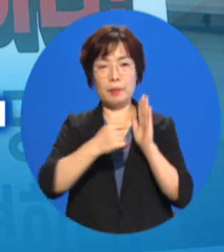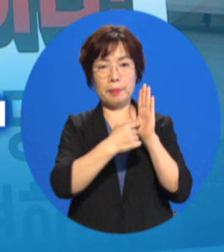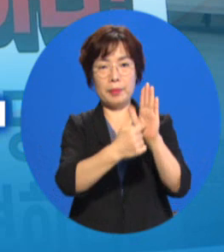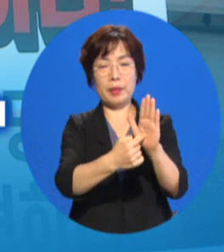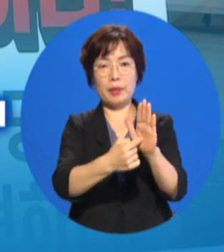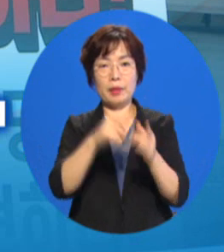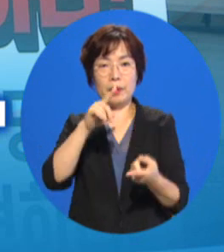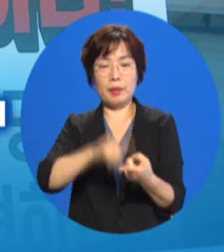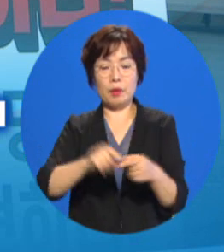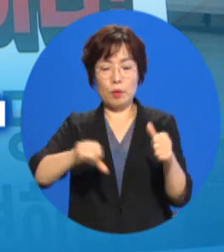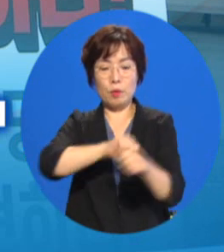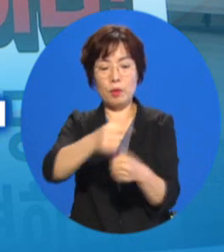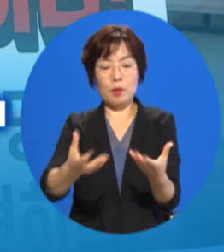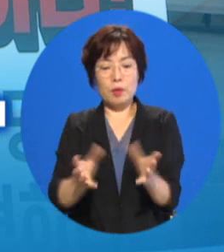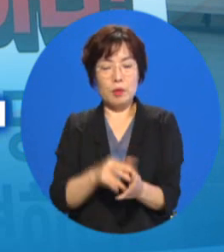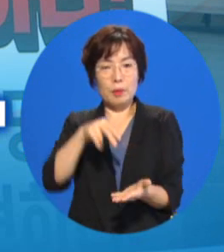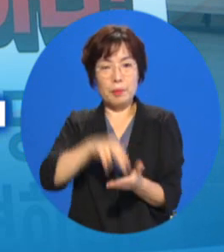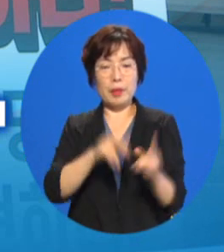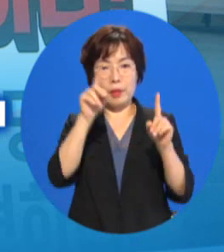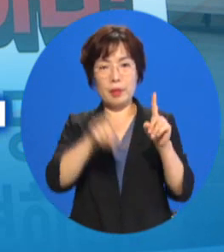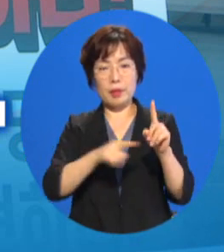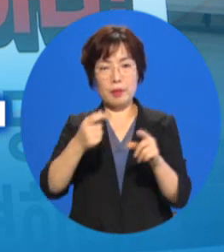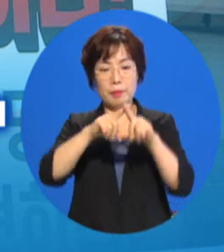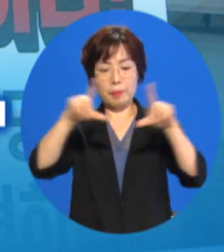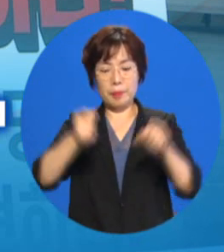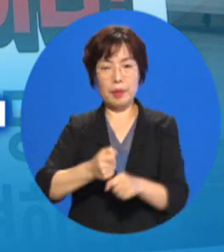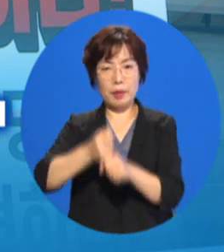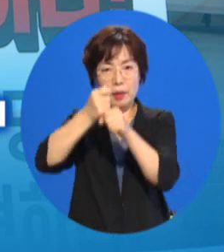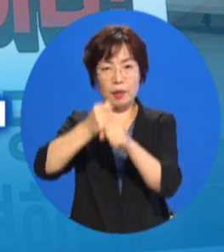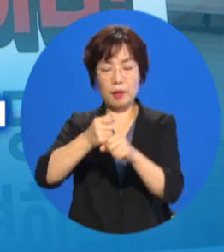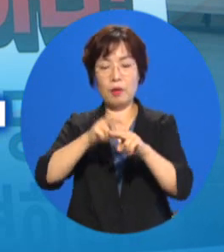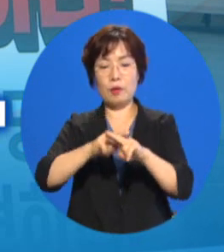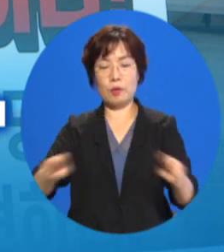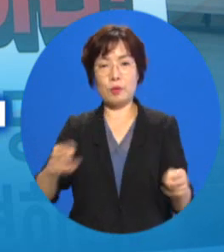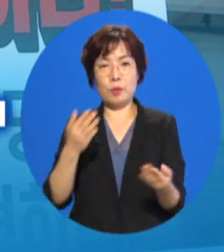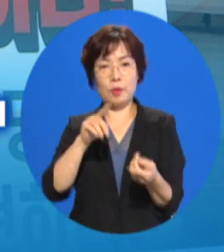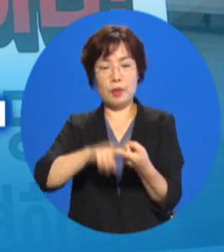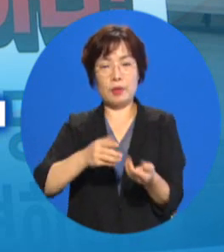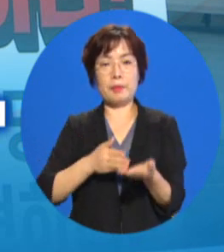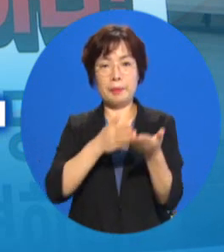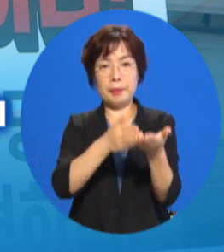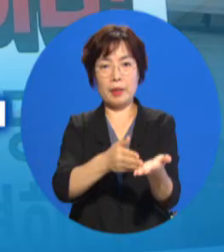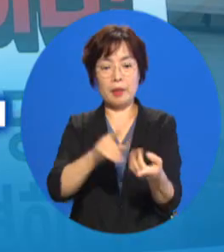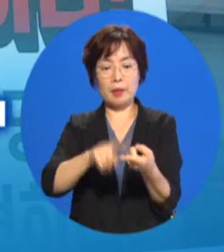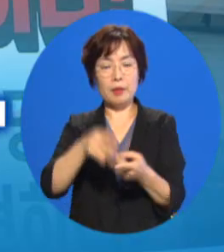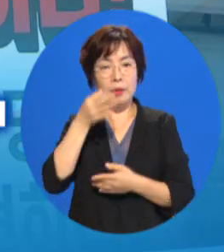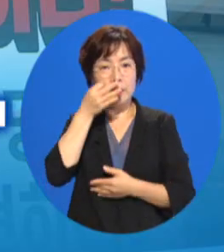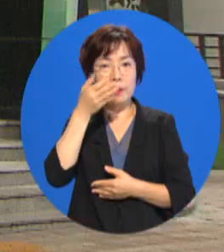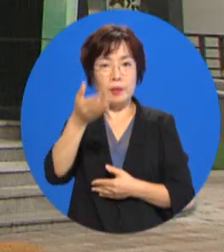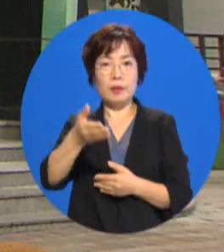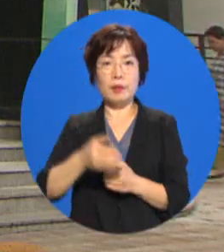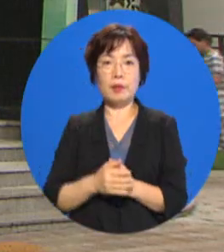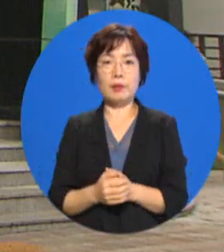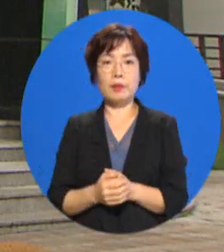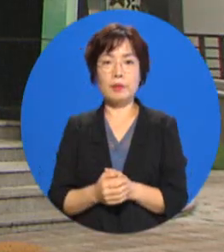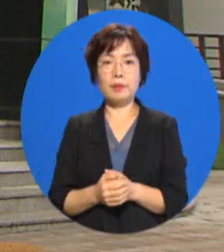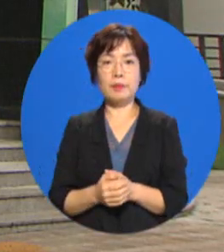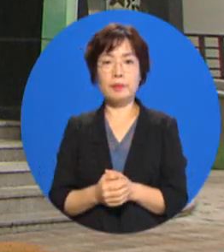밝혔는데 환경단체는 1인 시위를 시작하며 백지화를 촉구하고 있습니다. 박민주 기자가 취재했습니다.